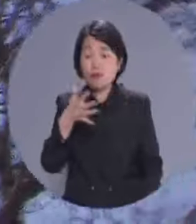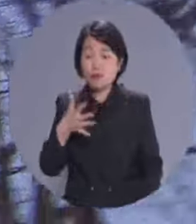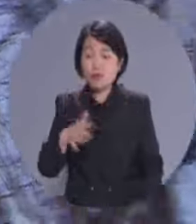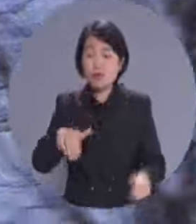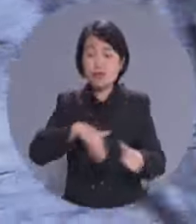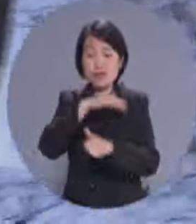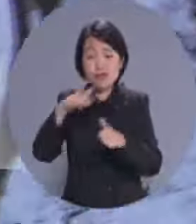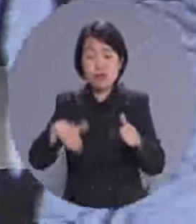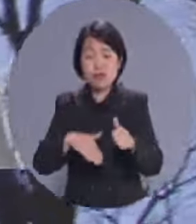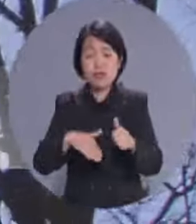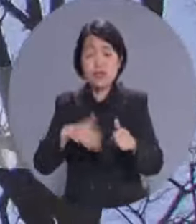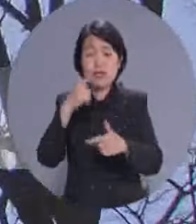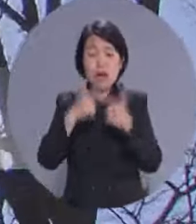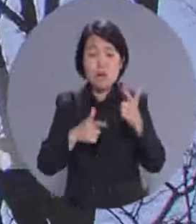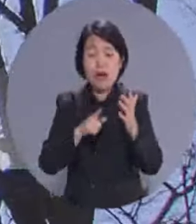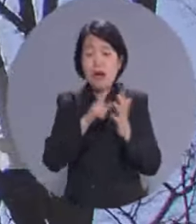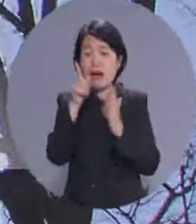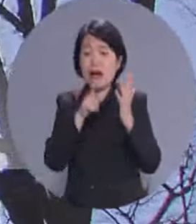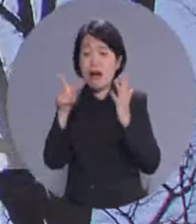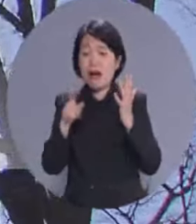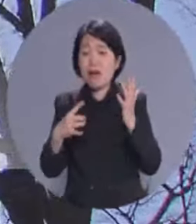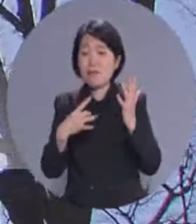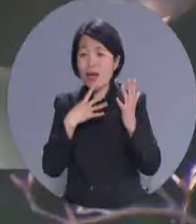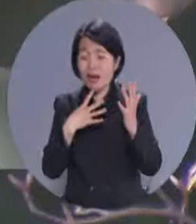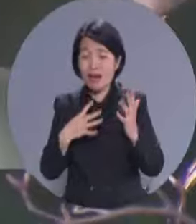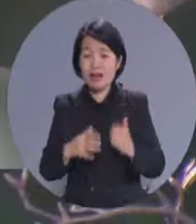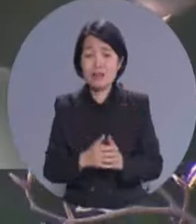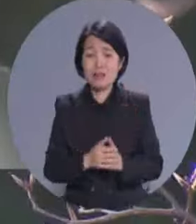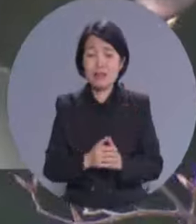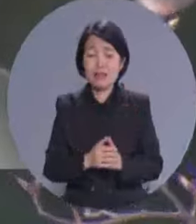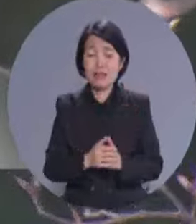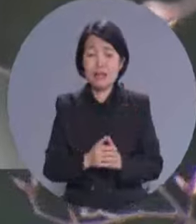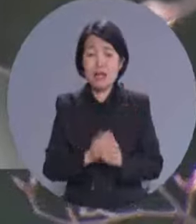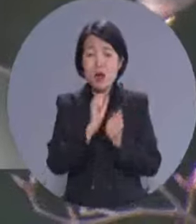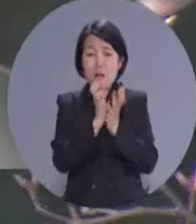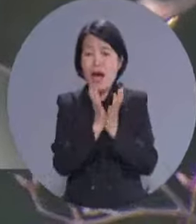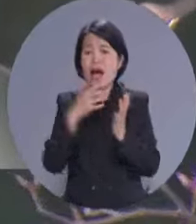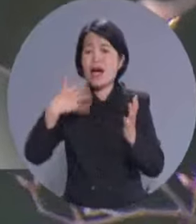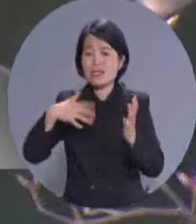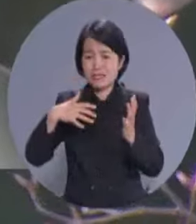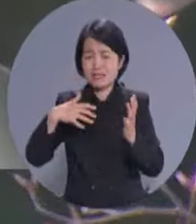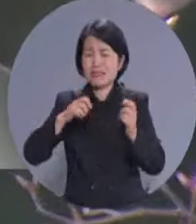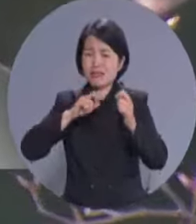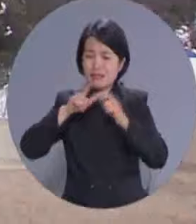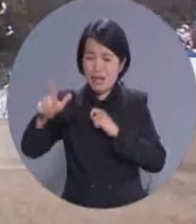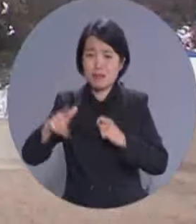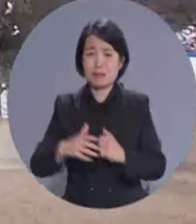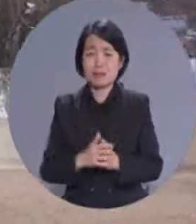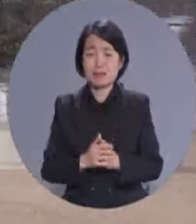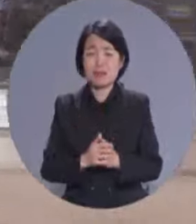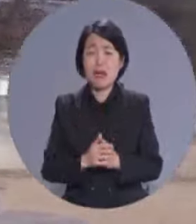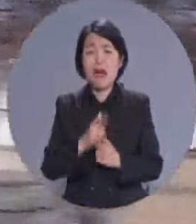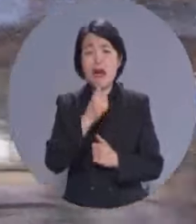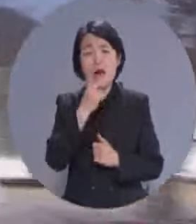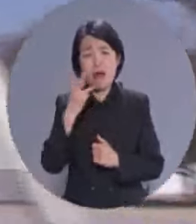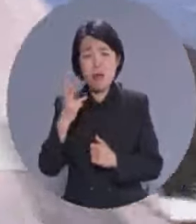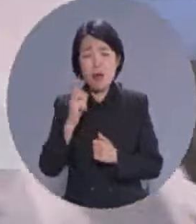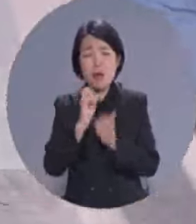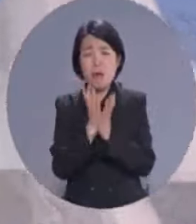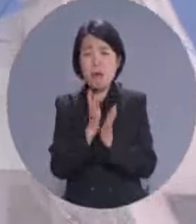주변 벚나무는 앙상한 가지만 뽐내고 있습니다. 꽃망울을 터뜨리지 않은 것이 대부분. 겨우 두세